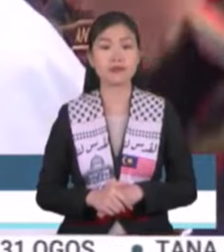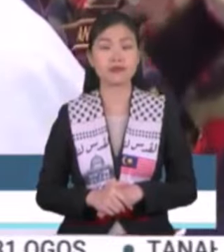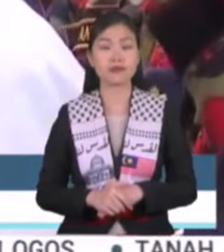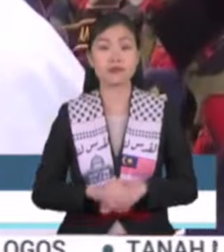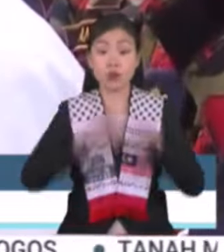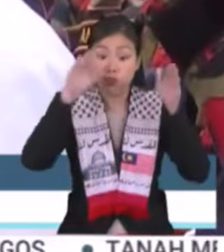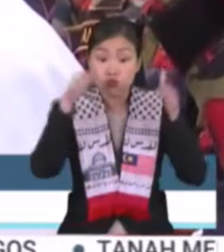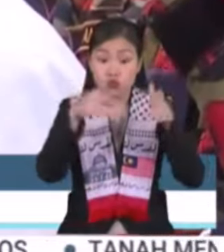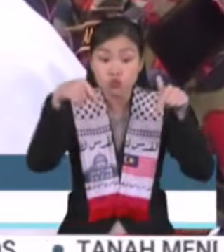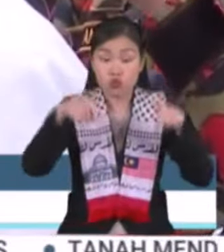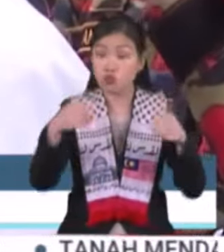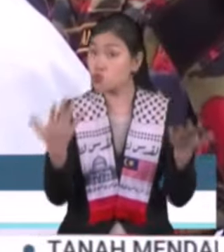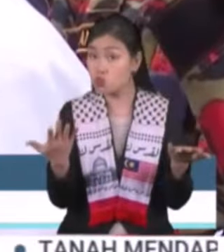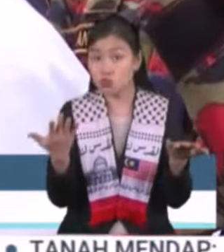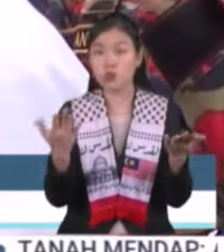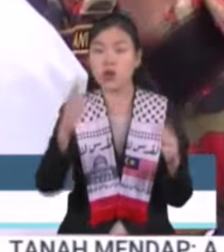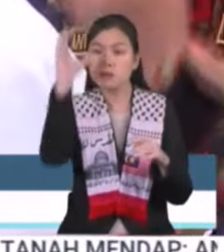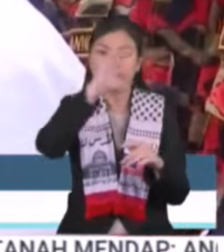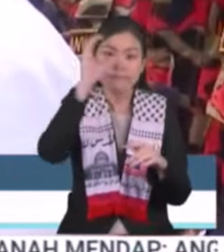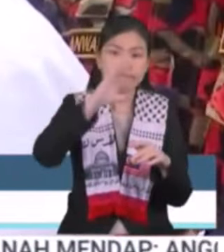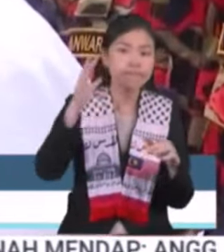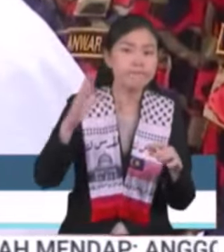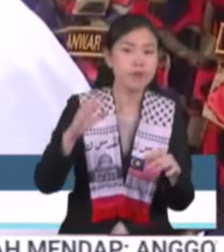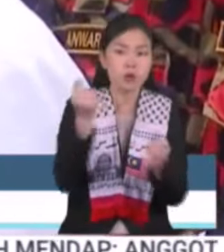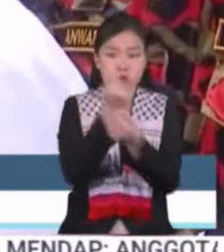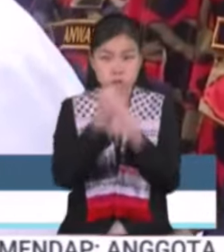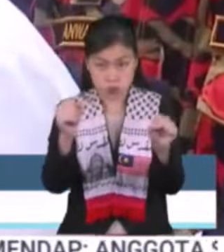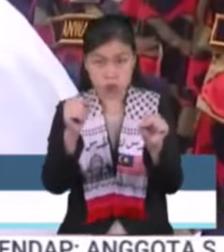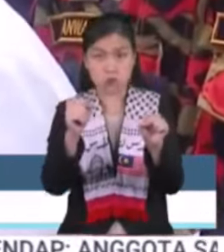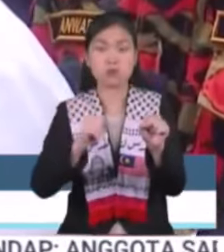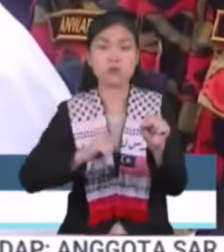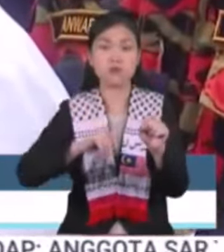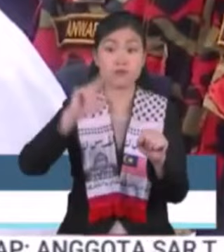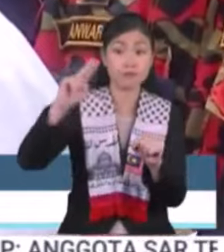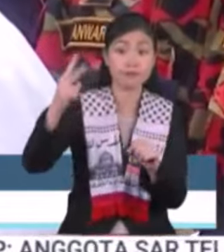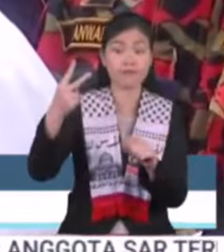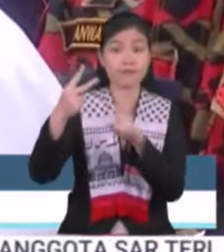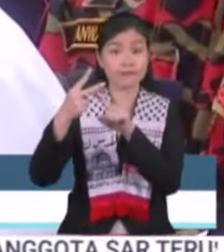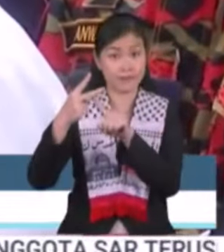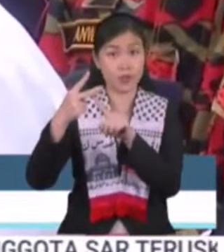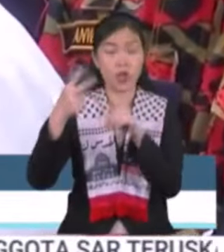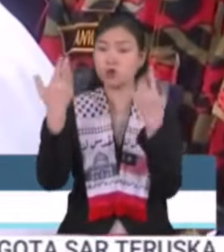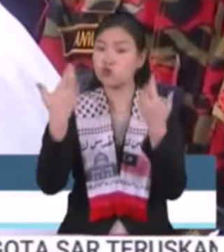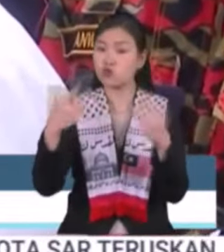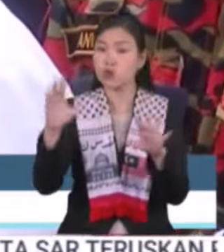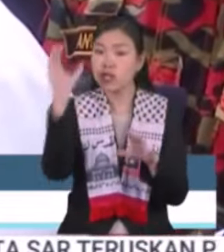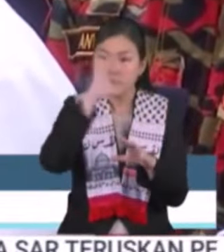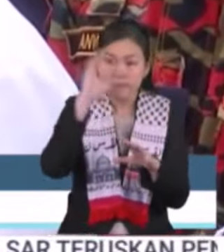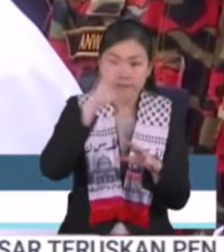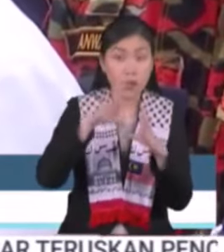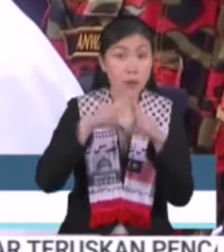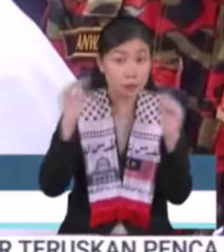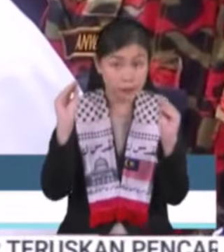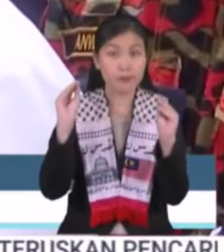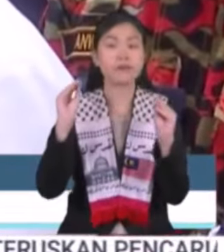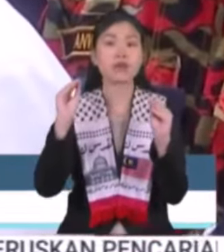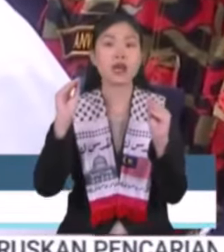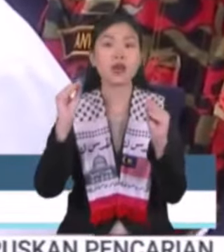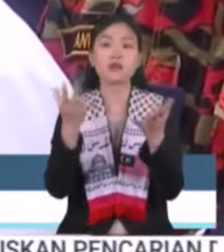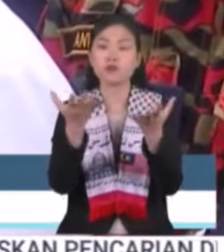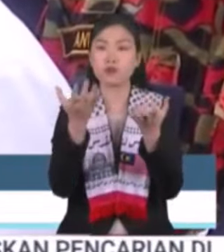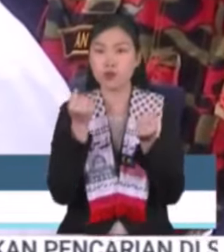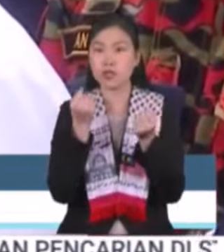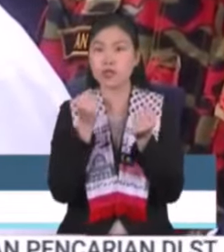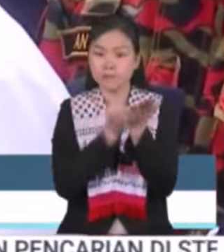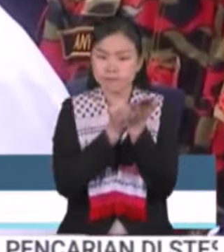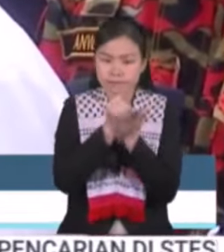Tumpuan hari ini, sekarang ini ialah search and rescue. Yang kedua nanti, bila selesai search and rescue, ialah untuk kita